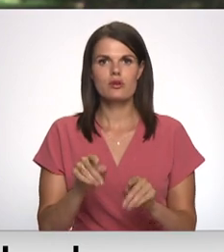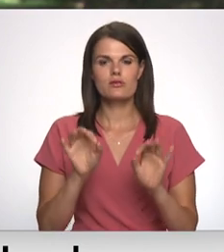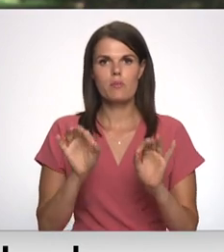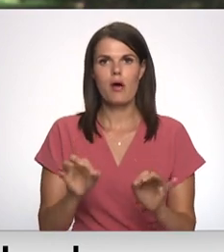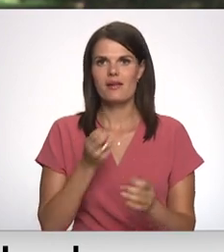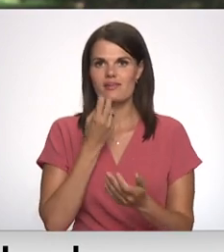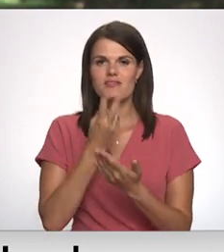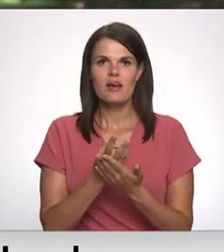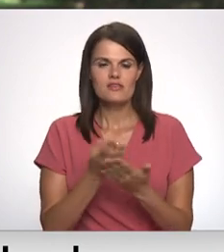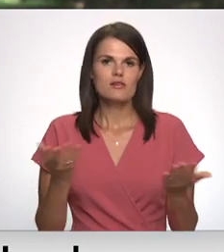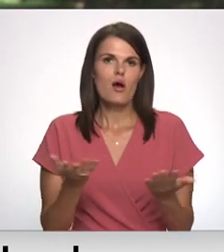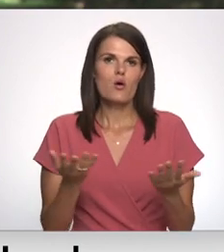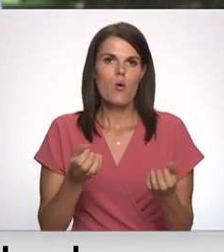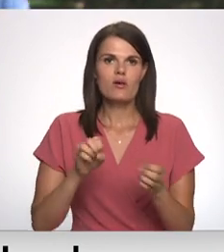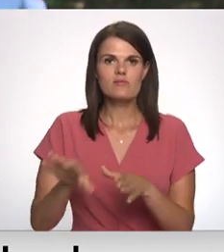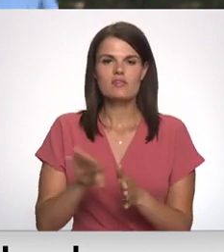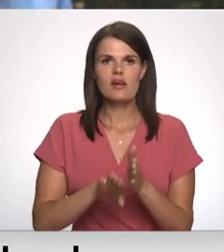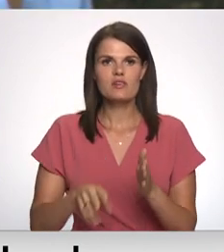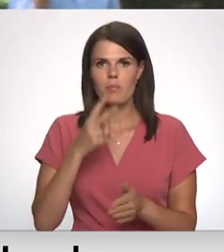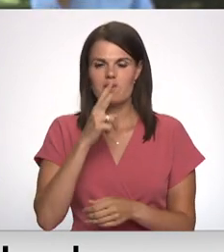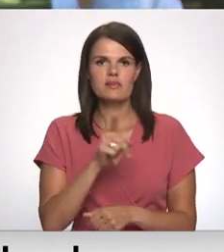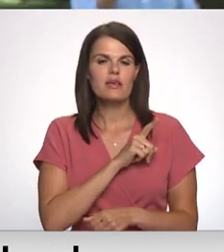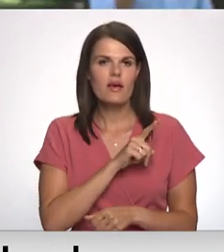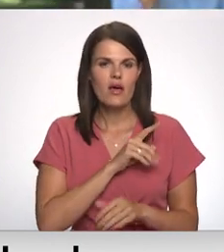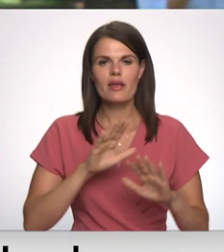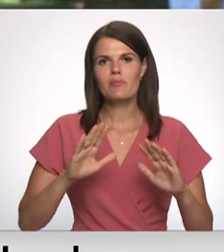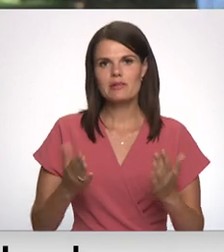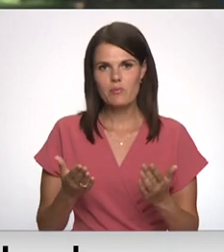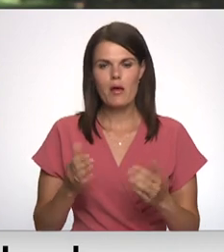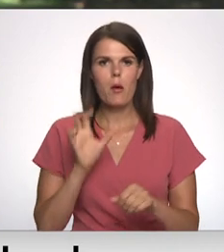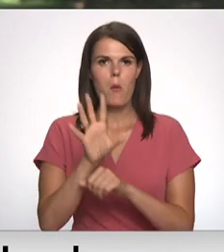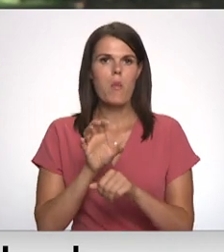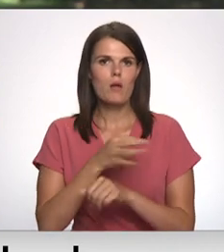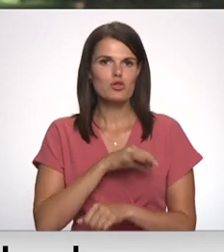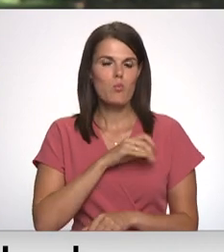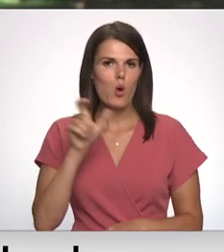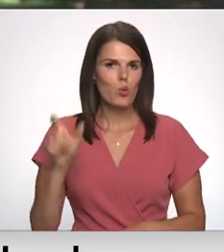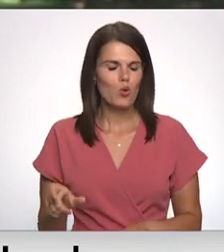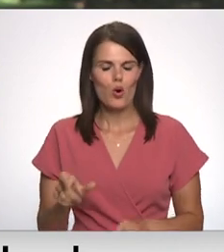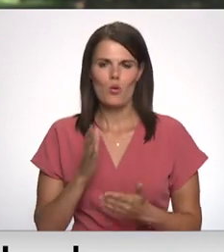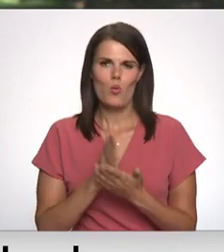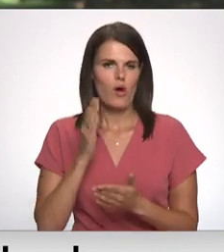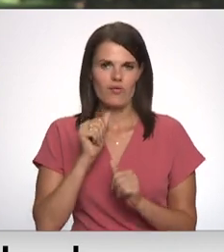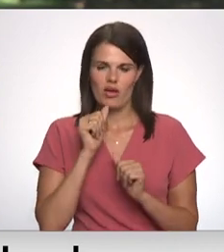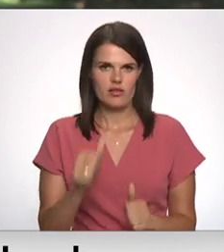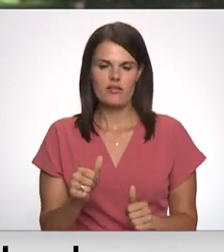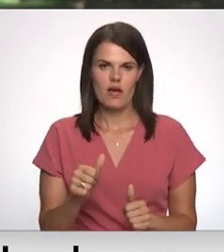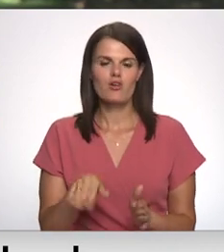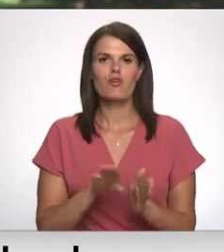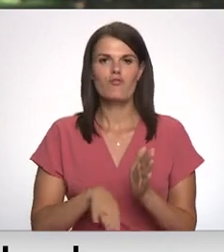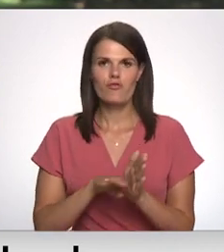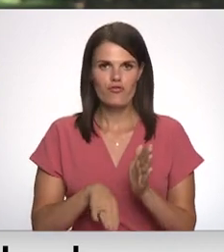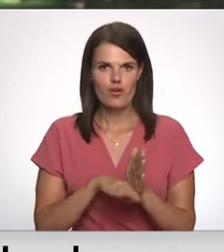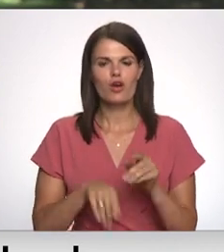pareizs, kaut kas atstāts bez ievērības, bet pārmest prokuroram noteikti nevar. Vienkārši tas